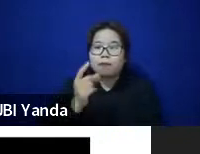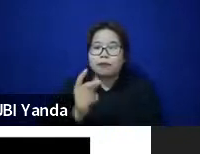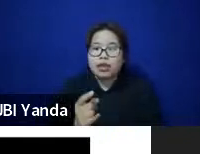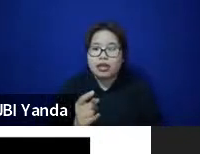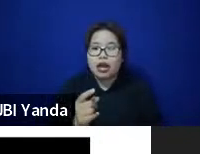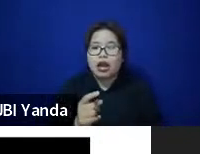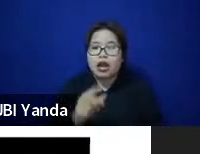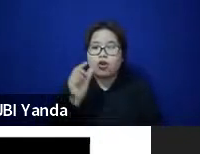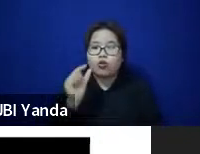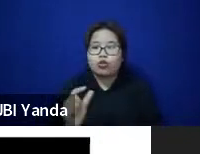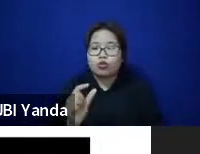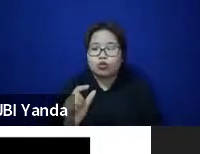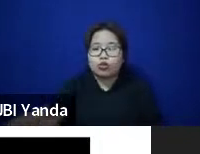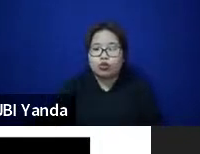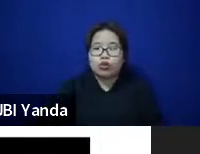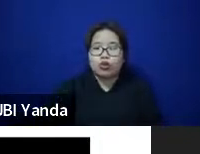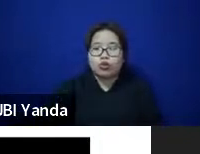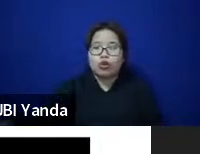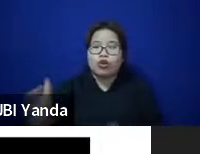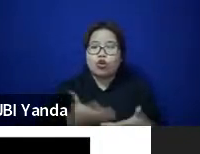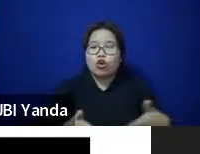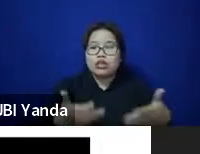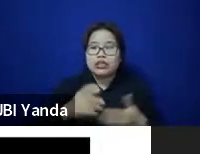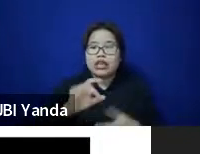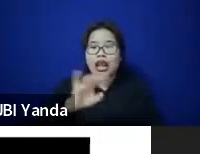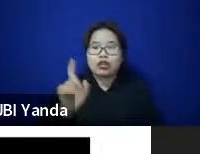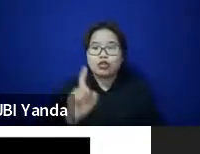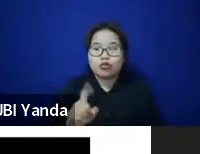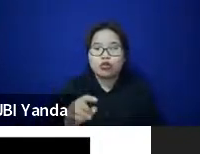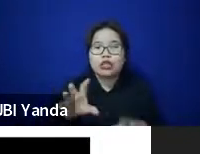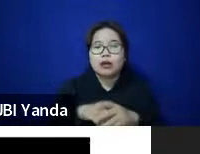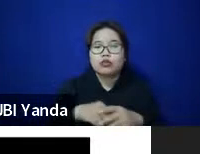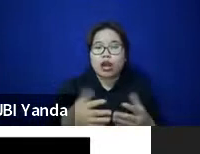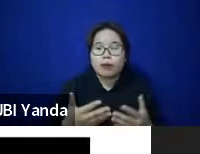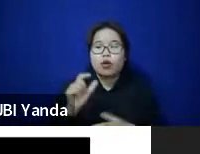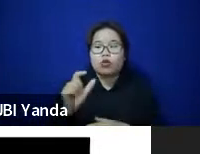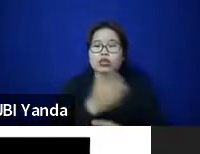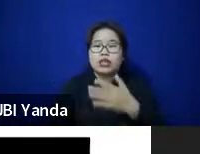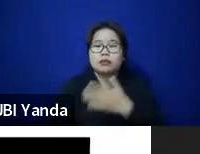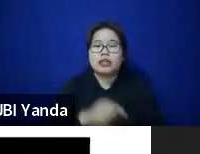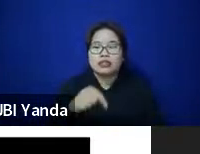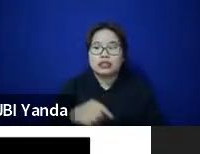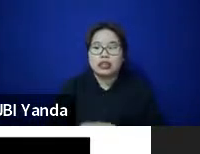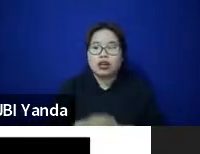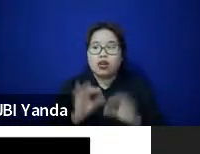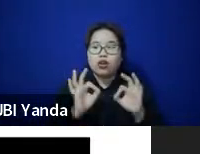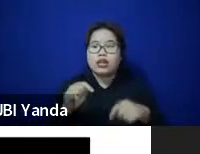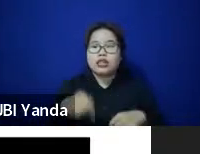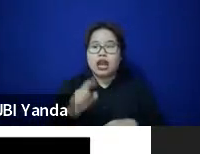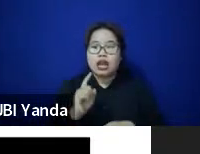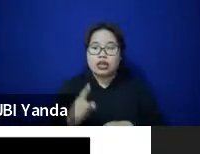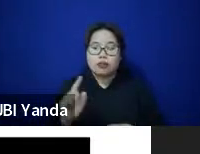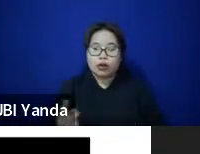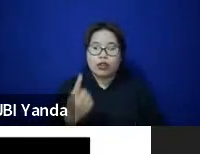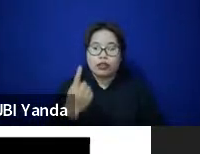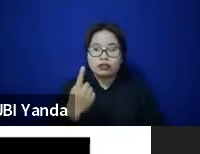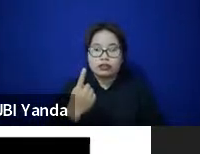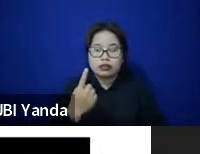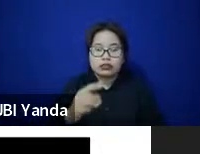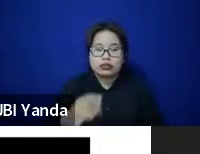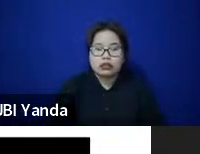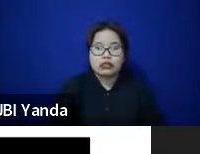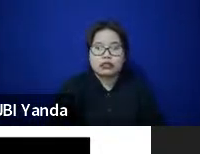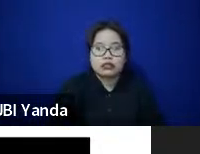yang untuk kondisi-kondisi lain dulu gitu, termasuk untuk yang disabilitas ini. Jadi di situ ada prioritisasi,